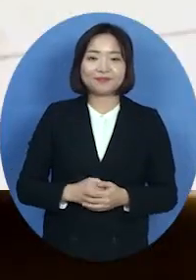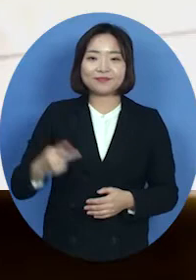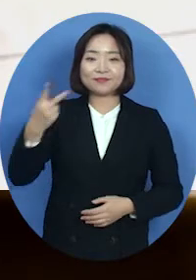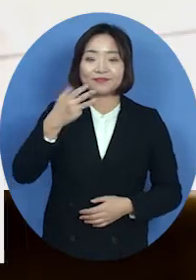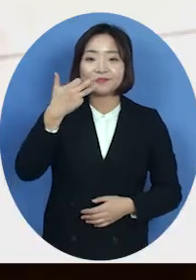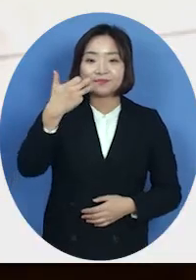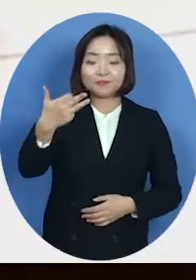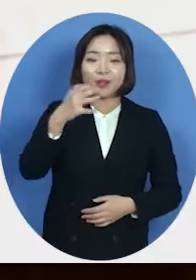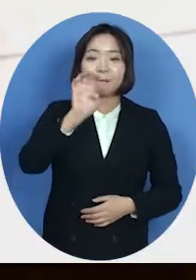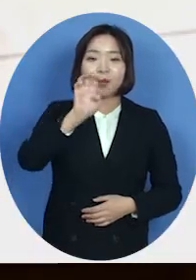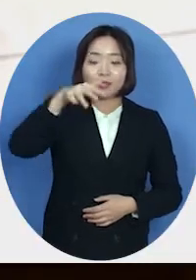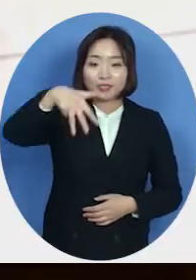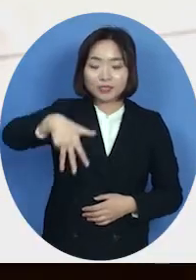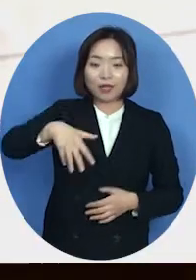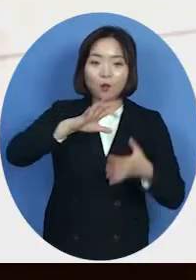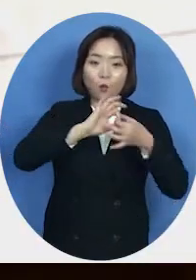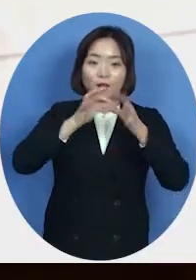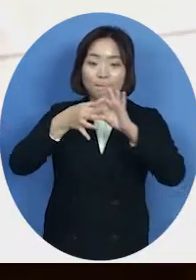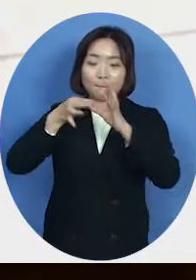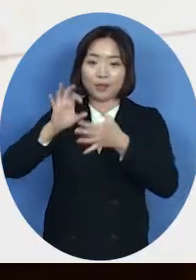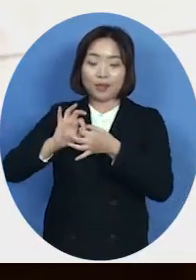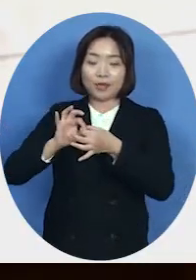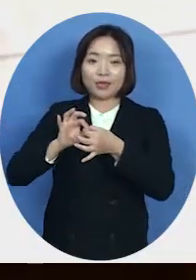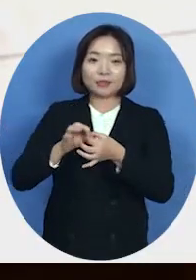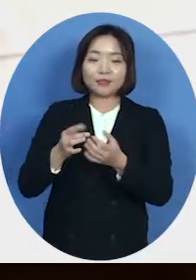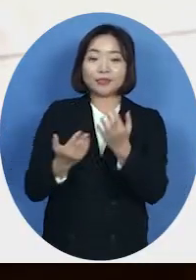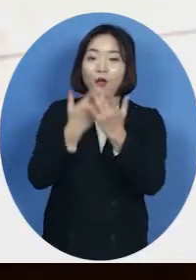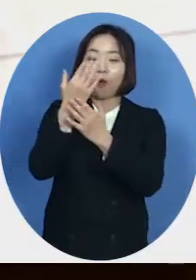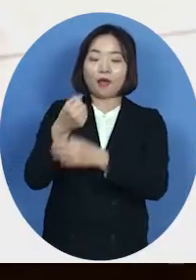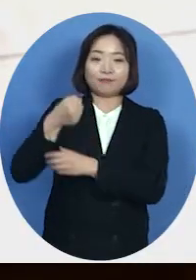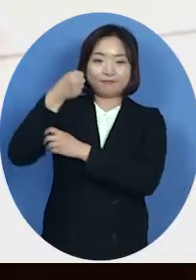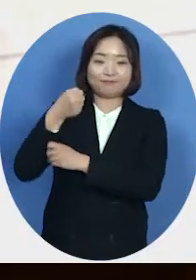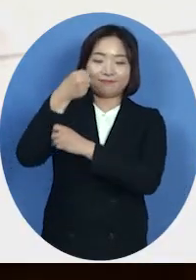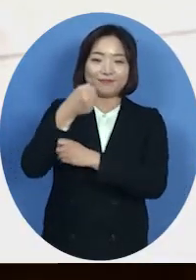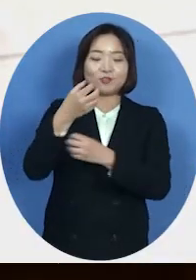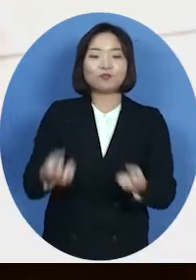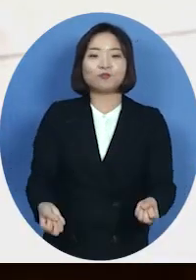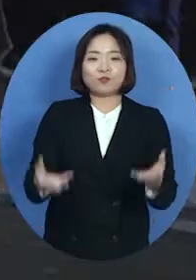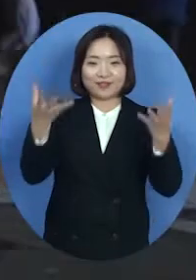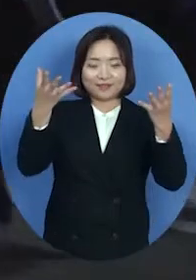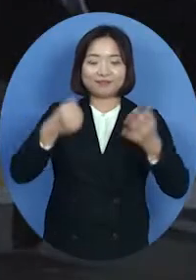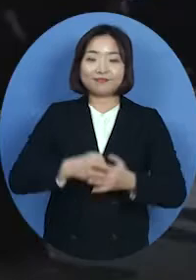공주시 에서 2018 평창 동계올림픽 성화봉송 축하 행사가 열렸습니다